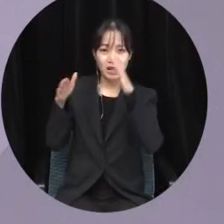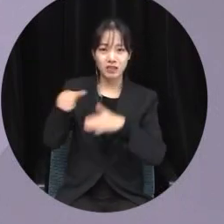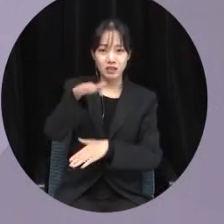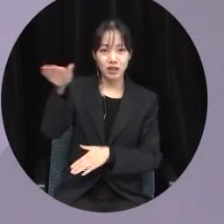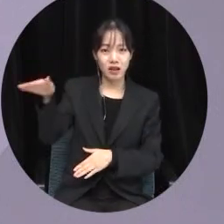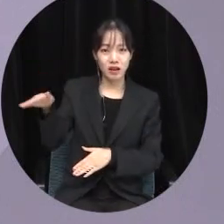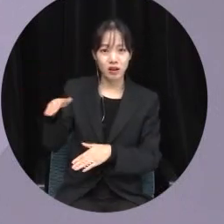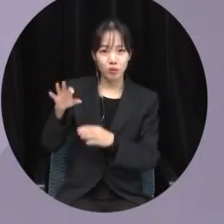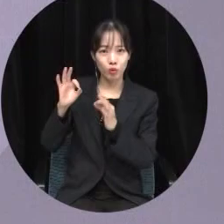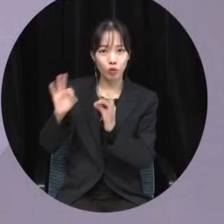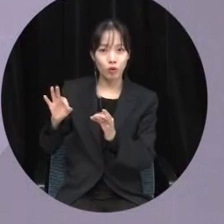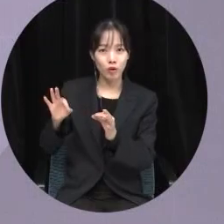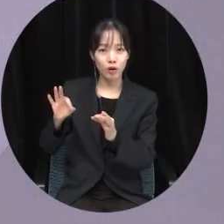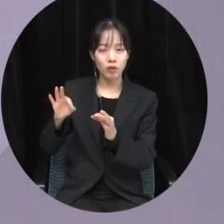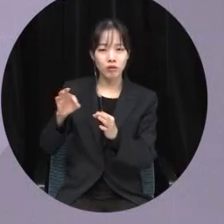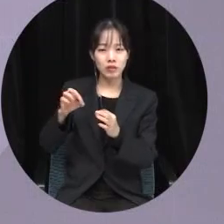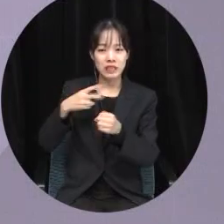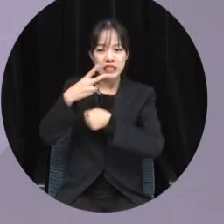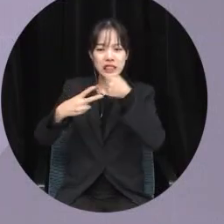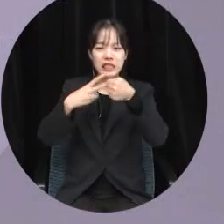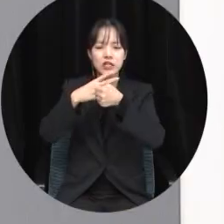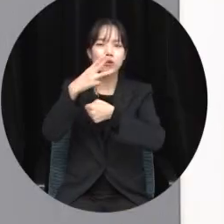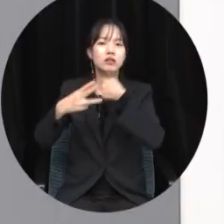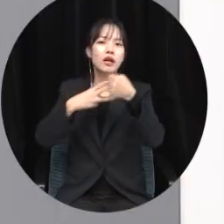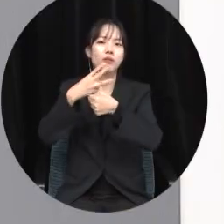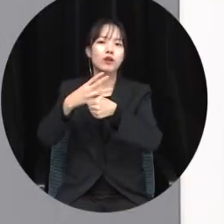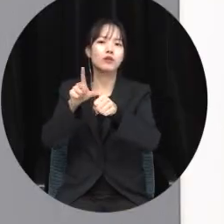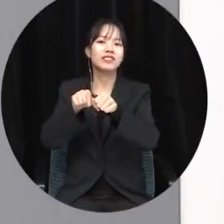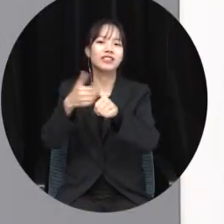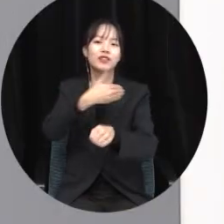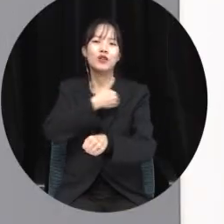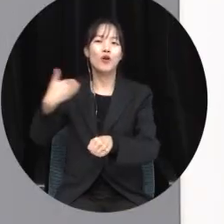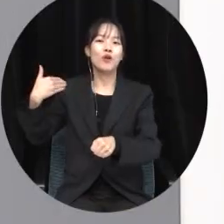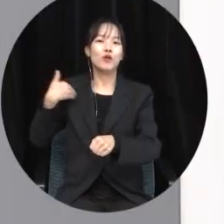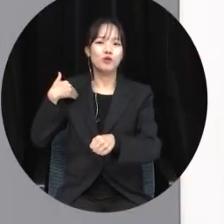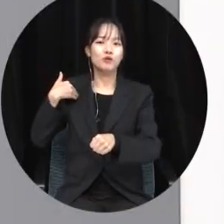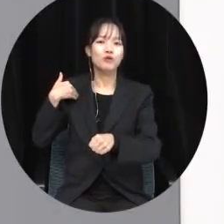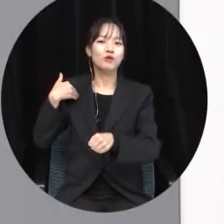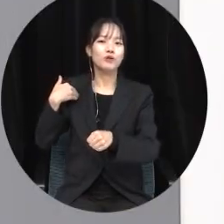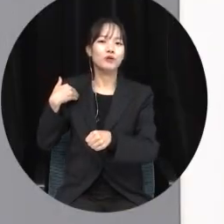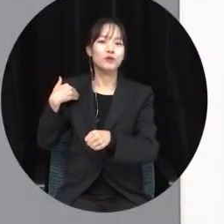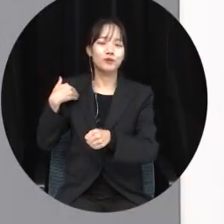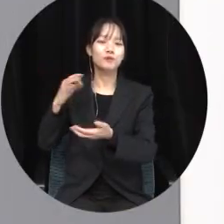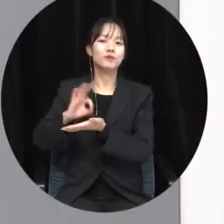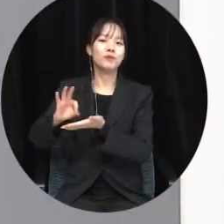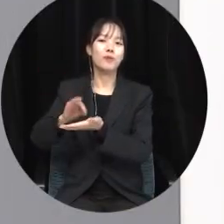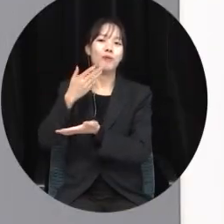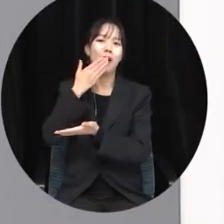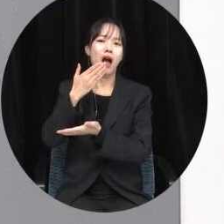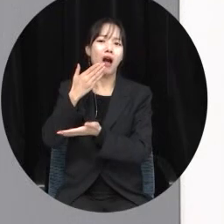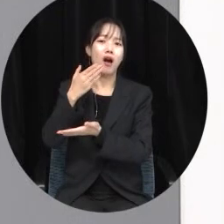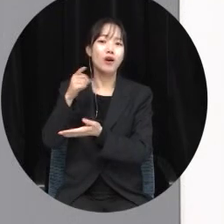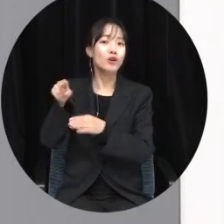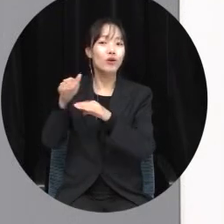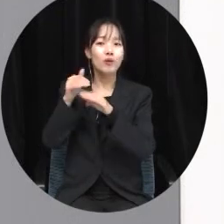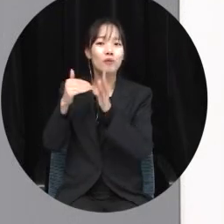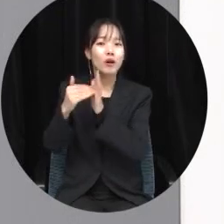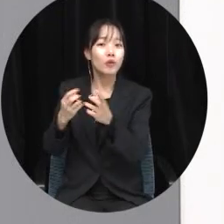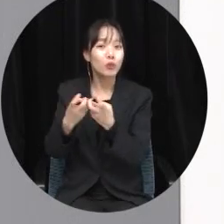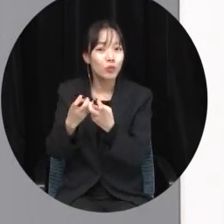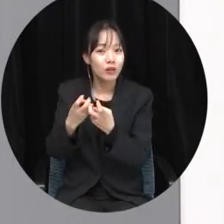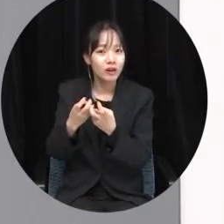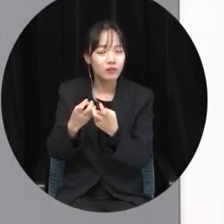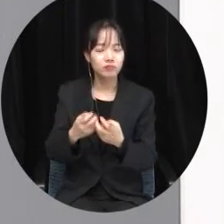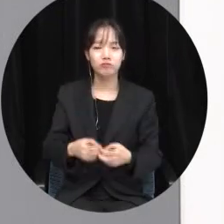3년을 거치게 되면 피해 나가는 거죠. 네, 네. 오경훈 후보 답변해 주시기 바랍니다. 그런데